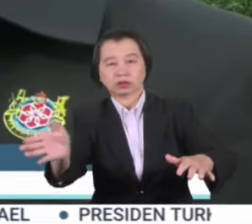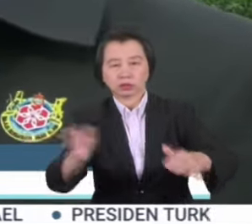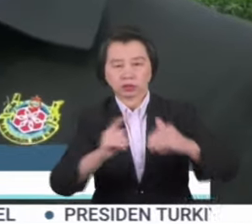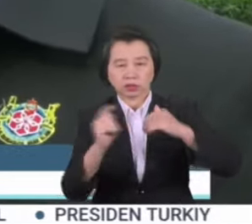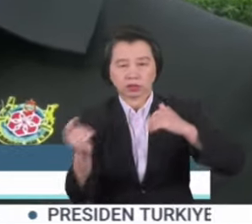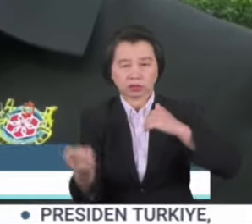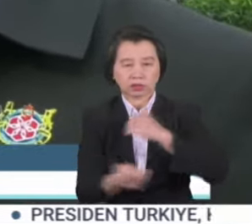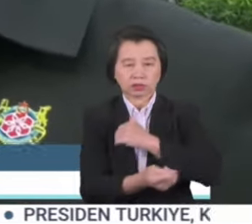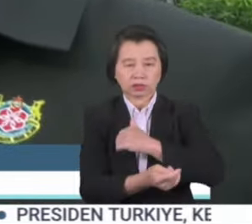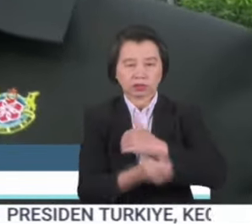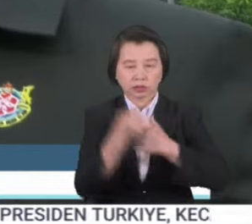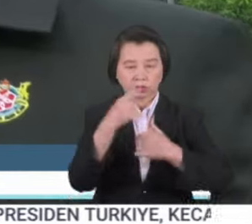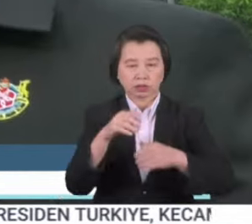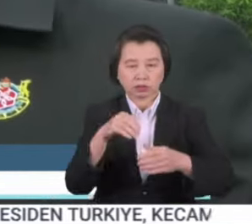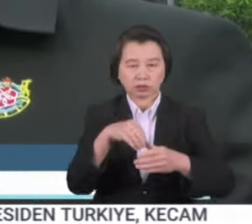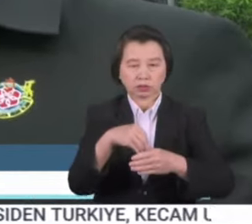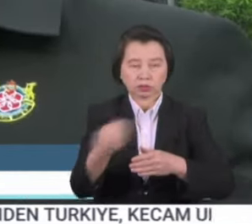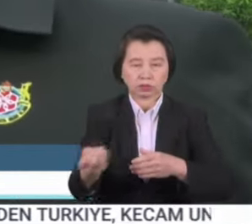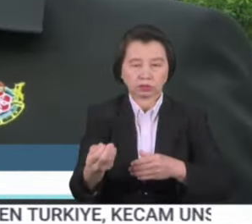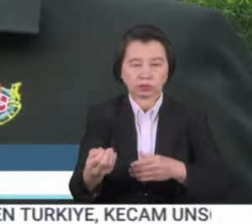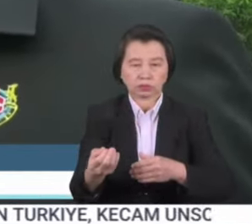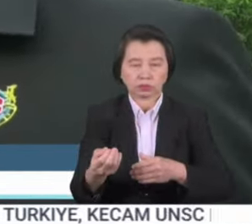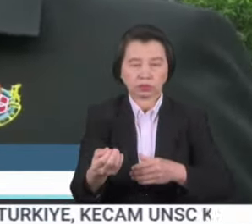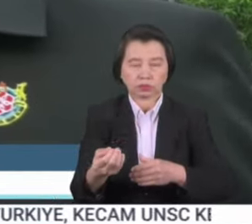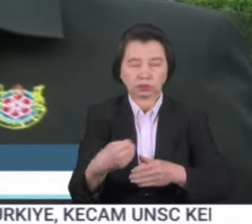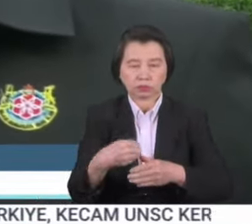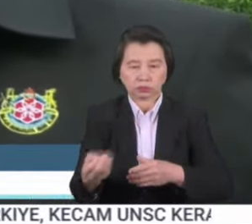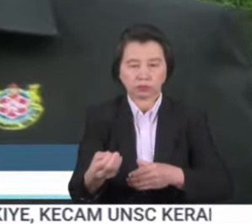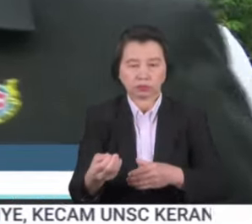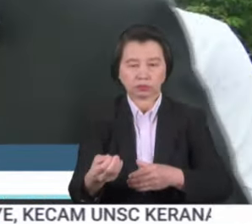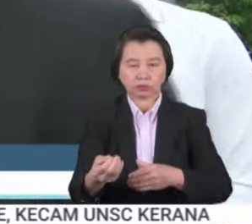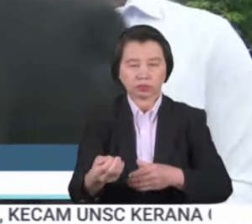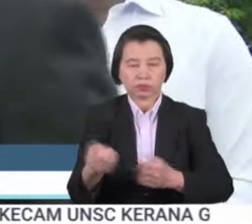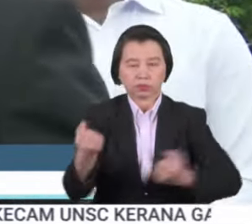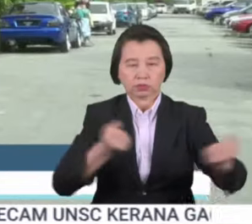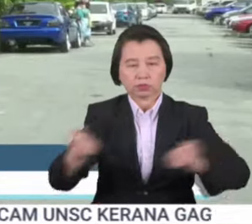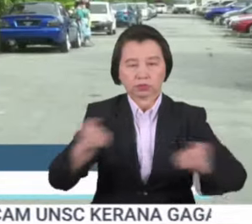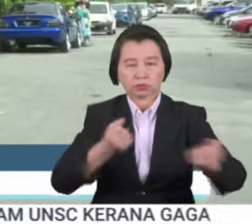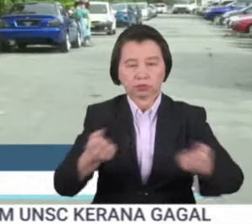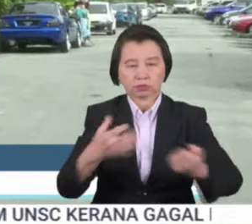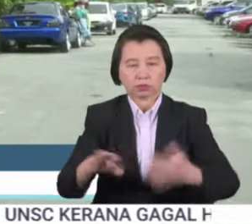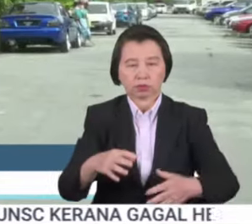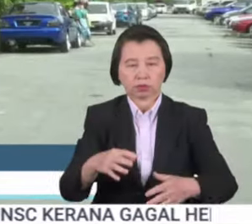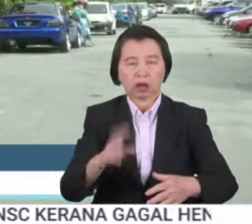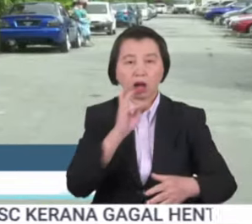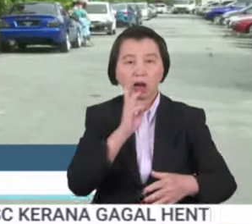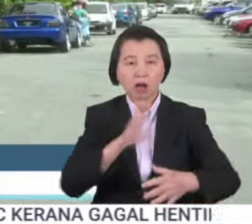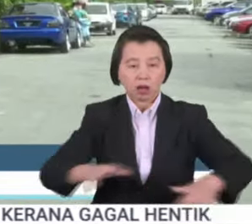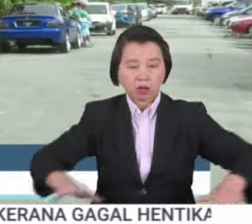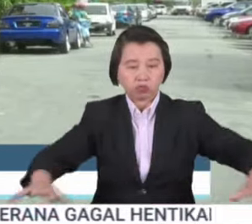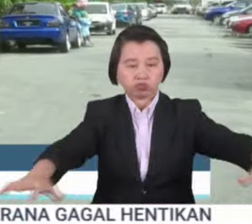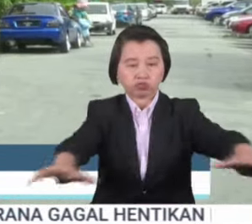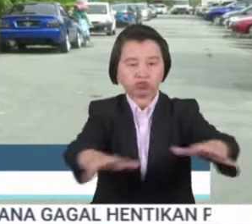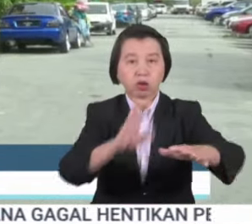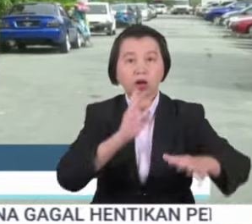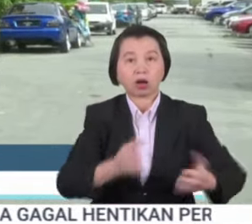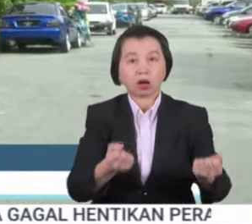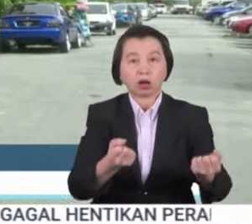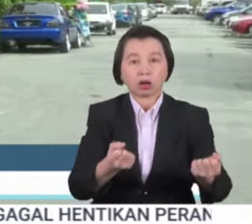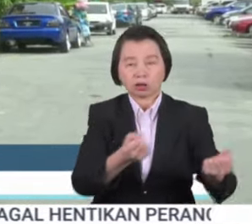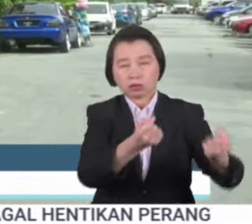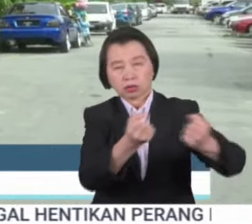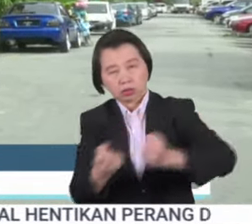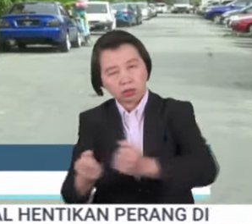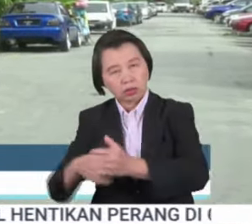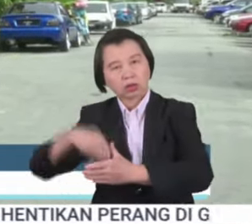Lembayung mengeluarkan harta-harta mereka lah, terutama kenderaan yang mungkin dah terkepung, menggunakan laluan alternatif ini keluar